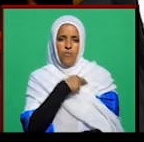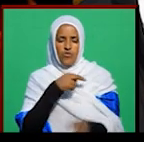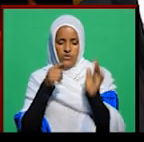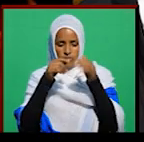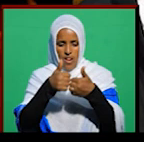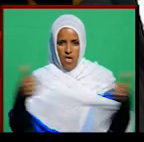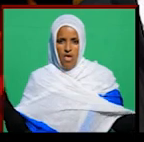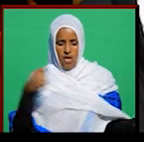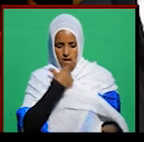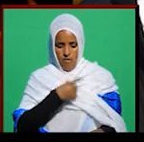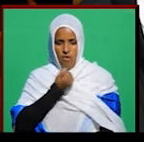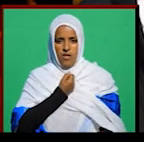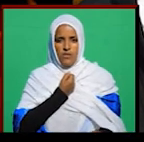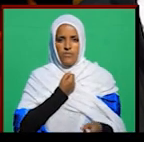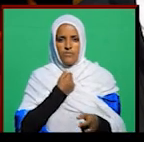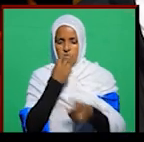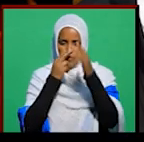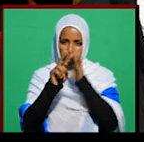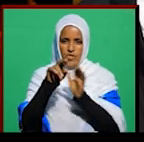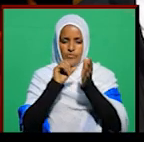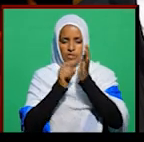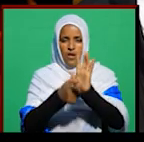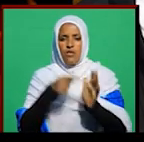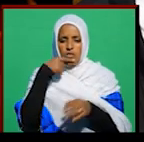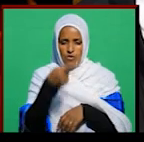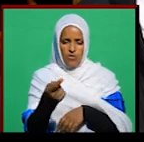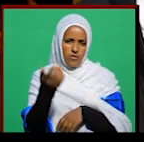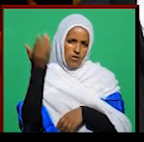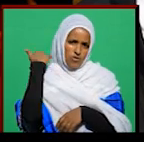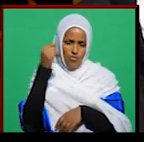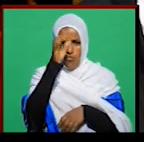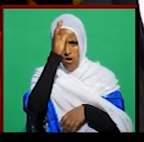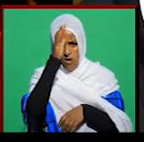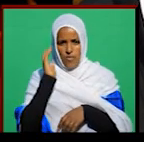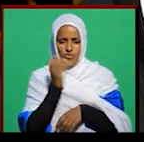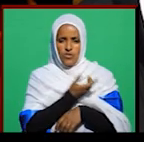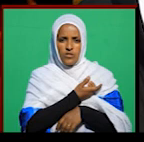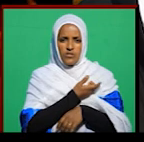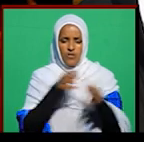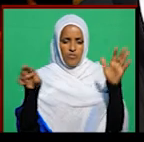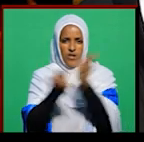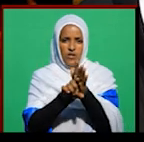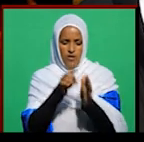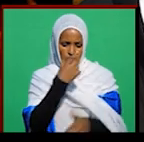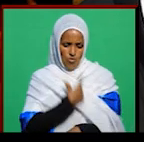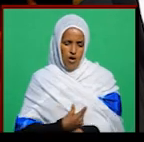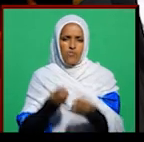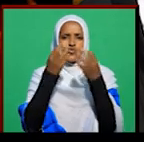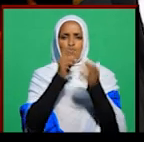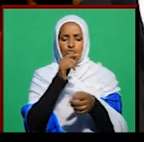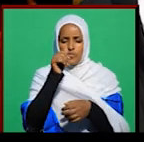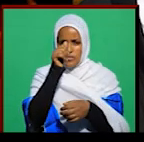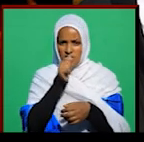ሃይማኖታችን መታወቂያ መለያ እንደመሆኑ መጠን ትንቢት፣ ምሳሌ ተነግሮለታል። በቀደምት አባቶቻችን ስንኳን በህገ ወሪት በህገ ልቡና